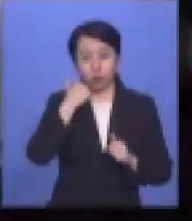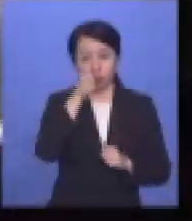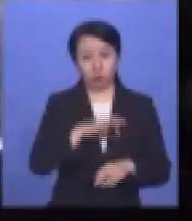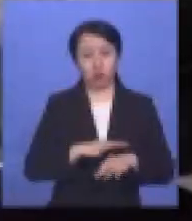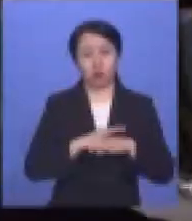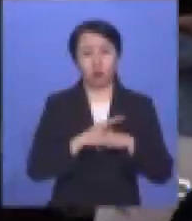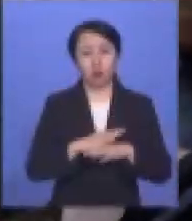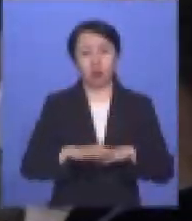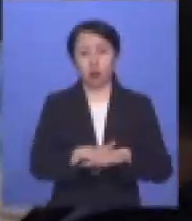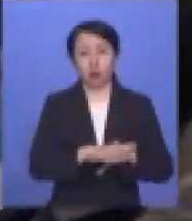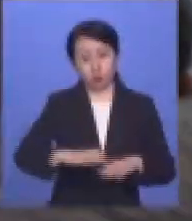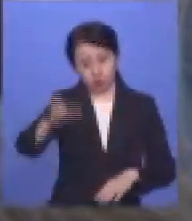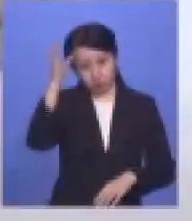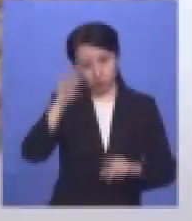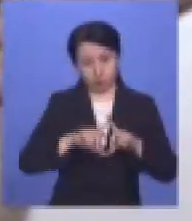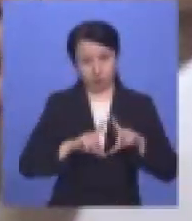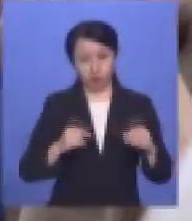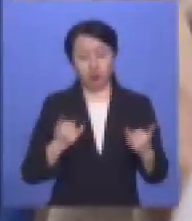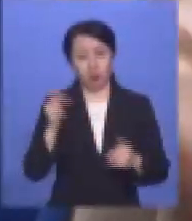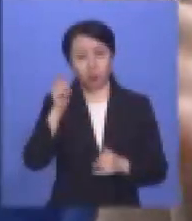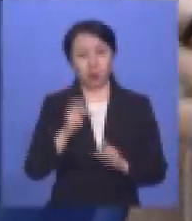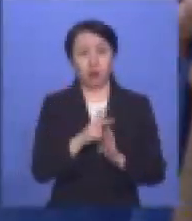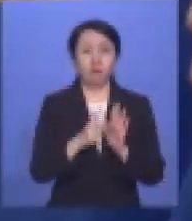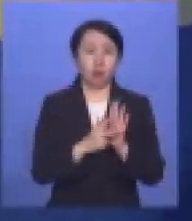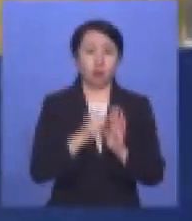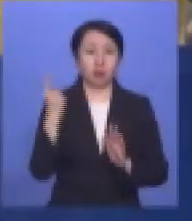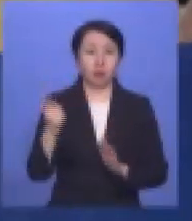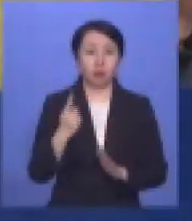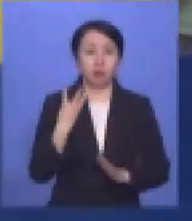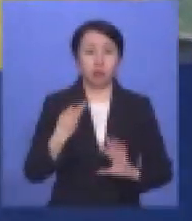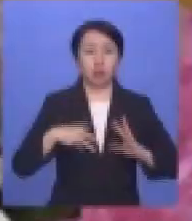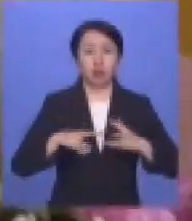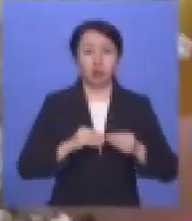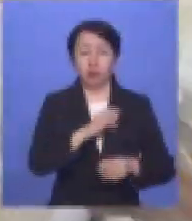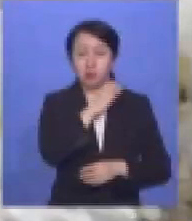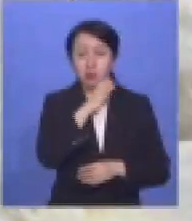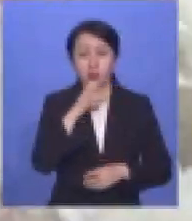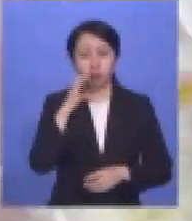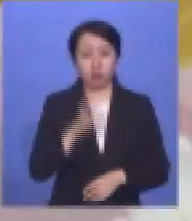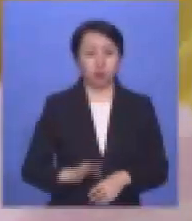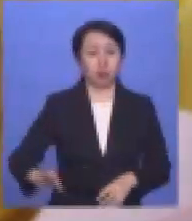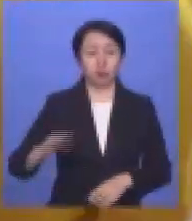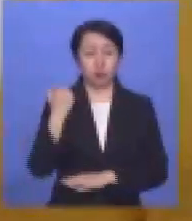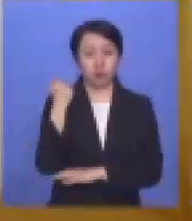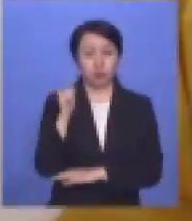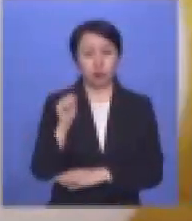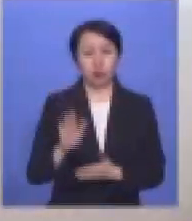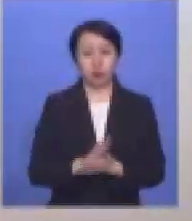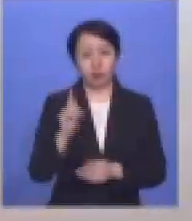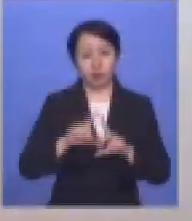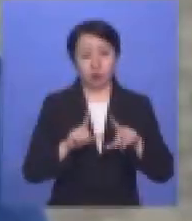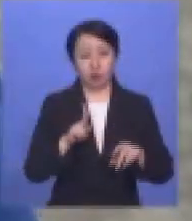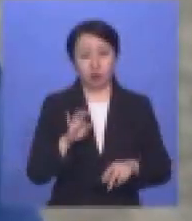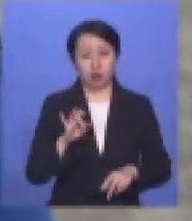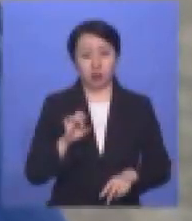проводится по общеобразовательным предметам для учащихся восьмых классов четыре финалиста и северо-казахстанской области выиграли грант в школу